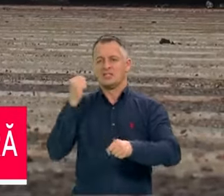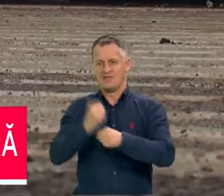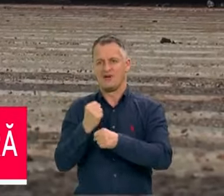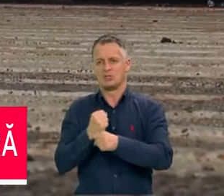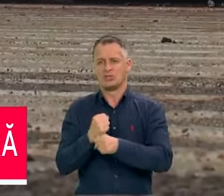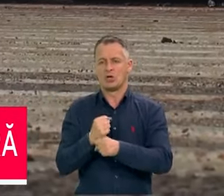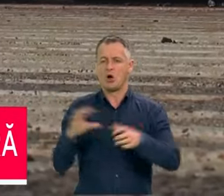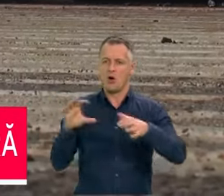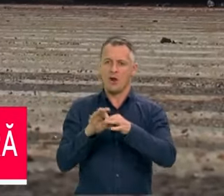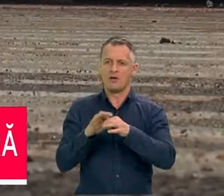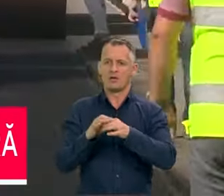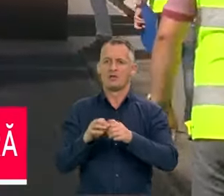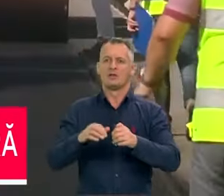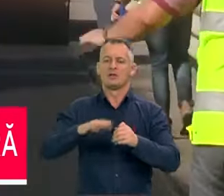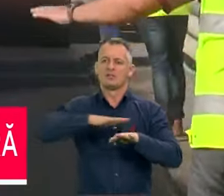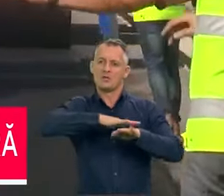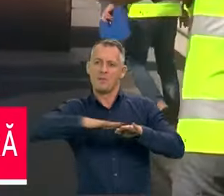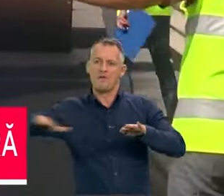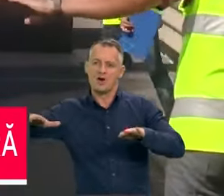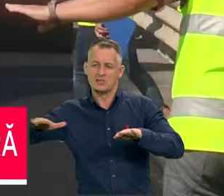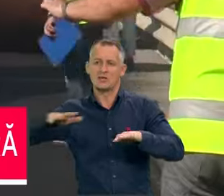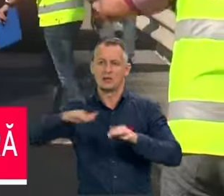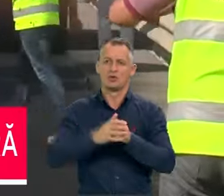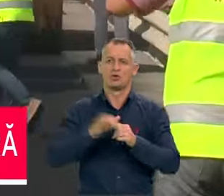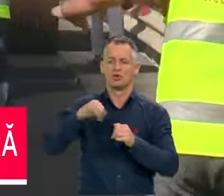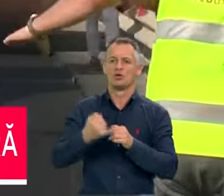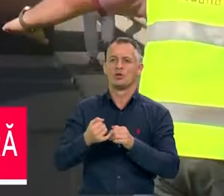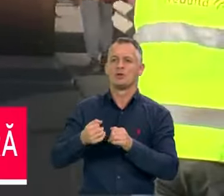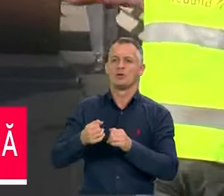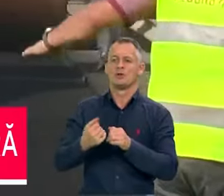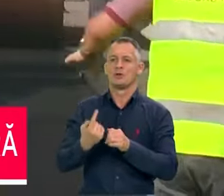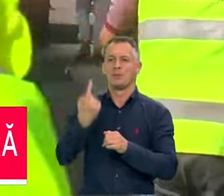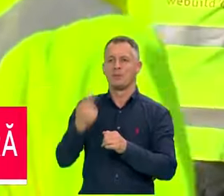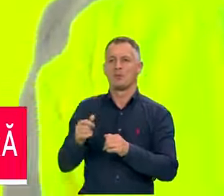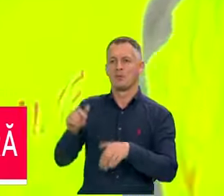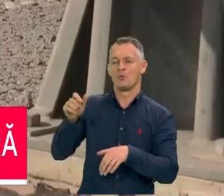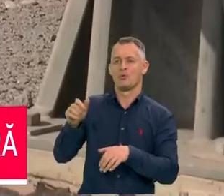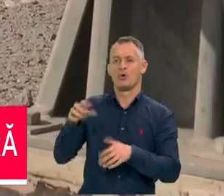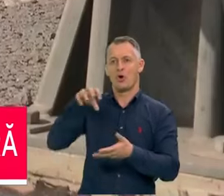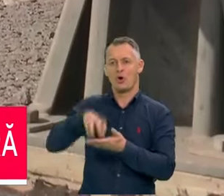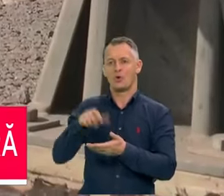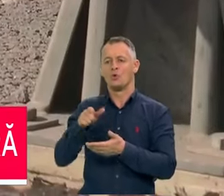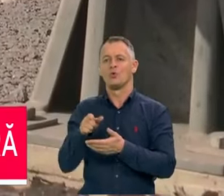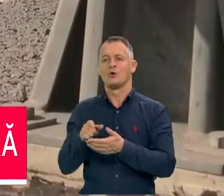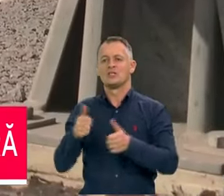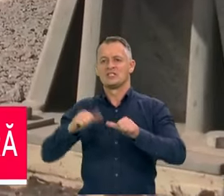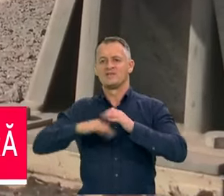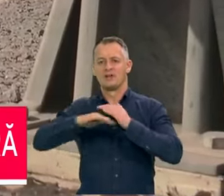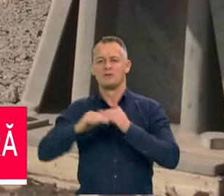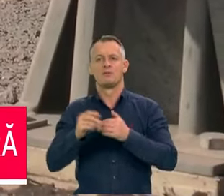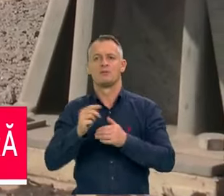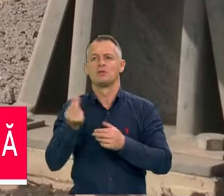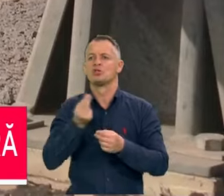între suprafața tablierului și și primul strat de mixtură asfaltică de ce n ați luat în calcul de la